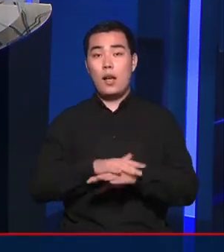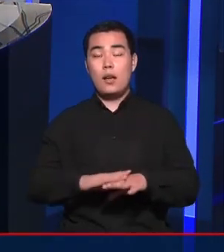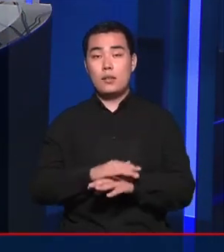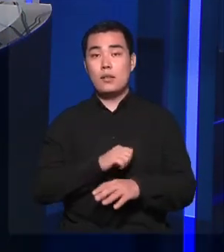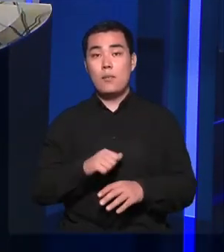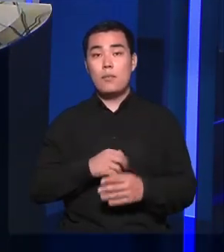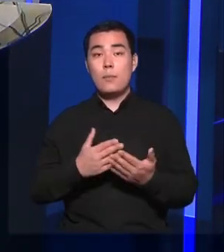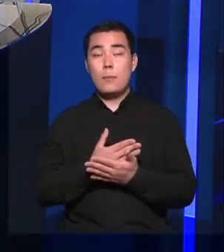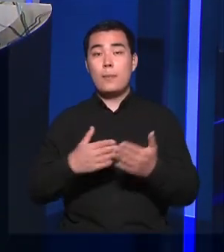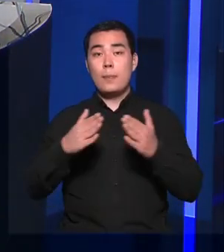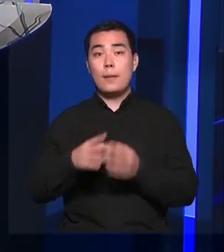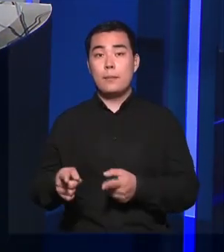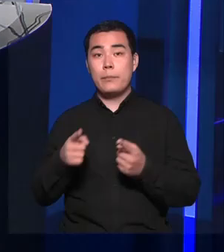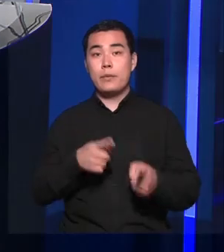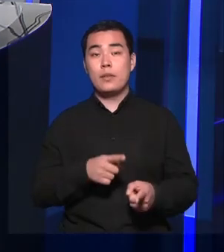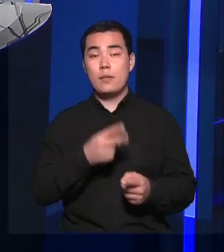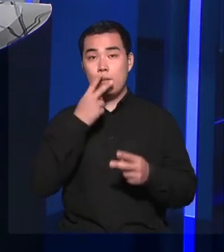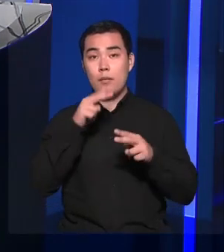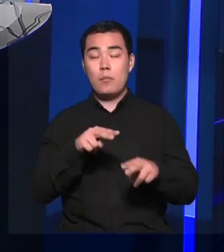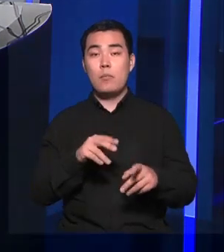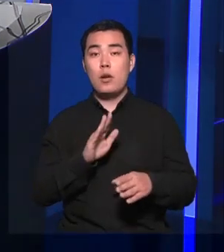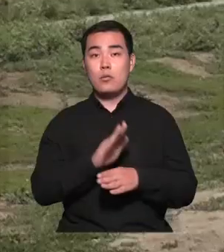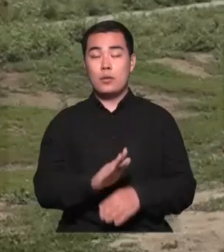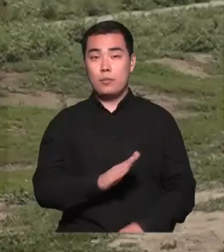суымай жаңа қонысқа көшуін қадап тапсырды.